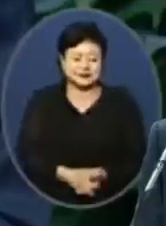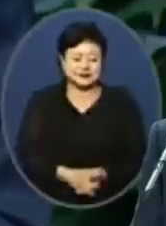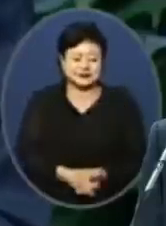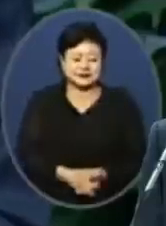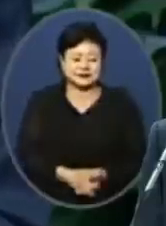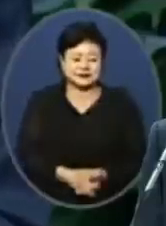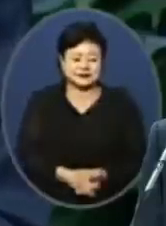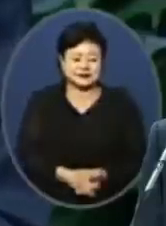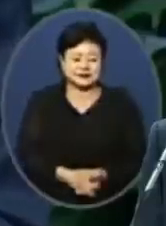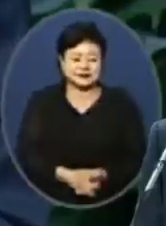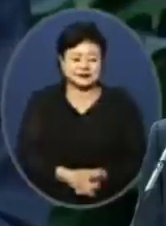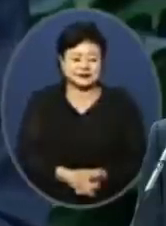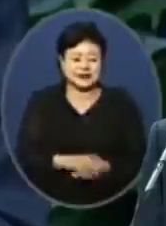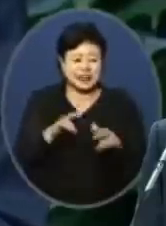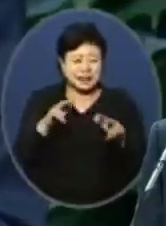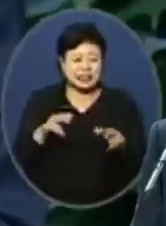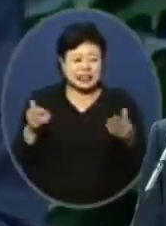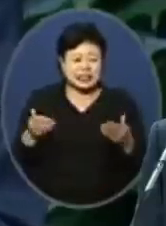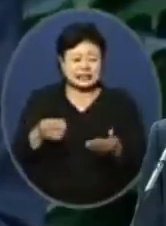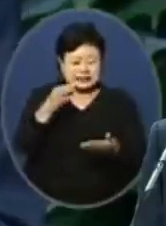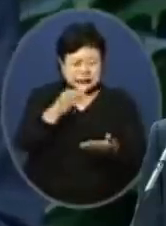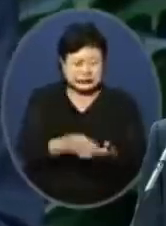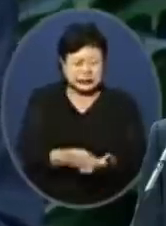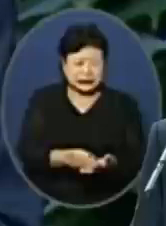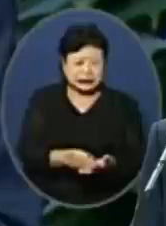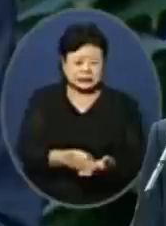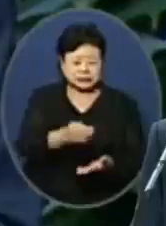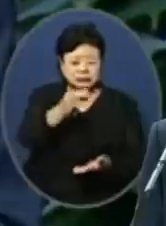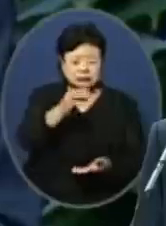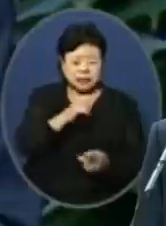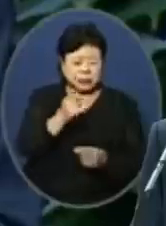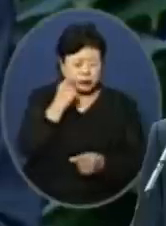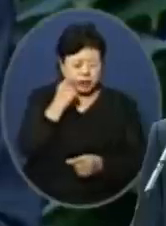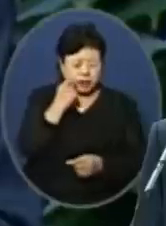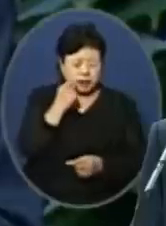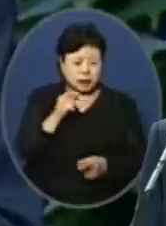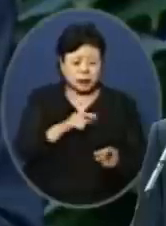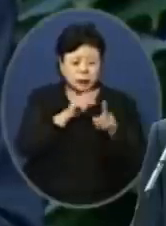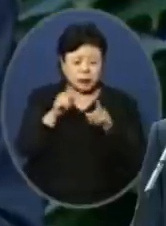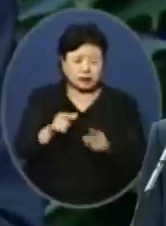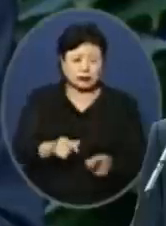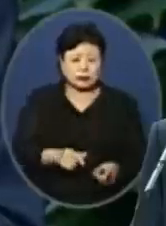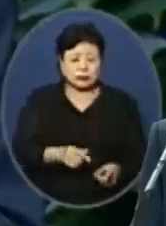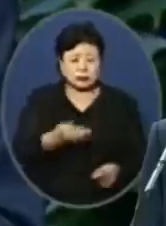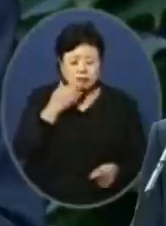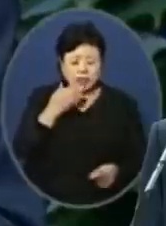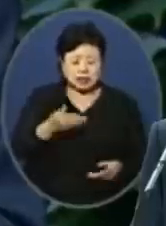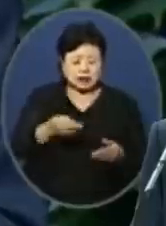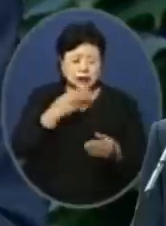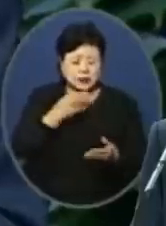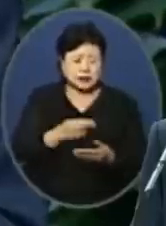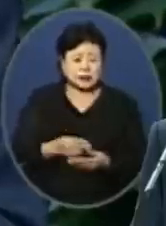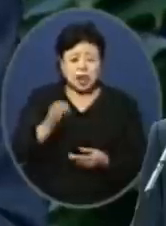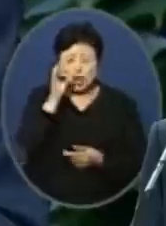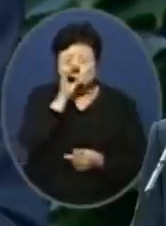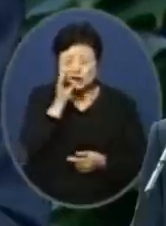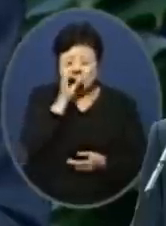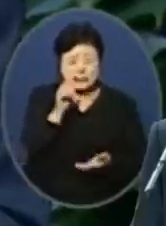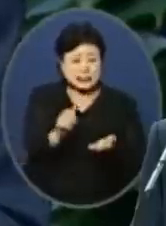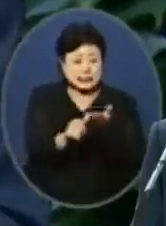그런데 직업이 천하다 좋다 말할 수가 없어요. 먹고 살 수가 없으니까 그래서 돼지 치는 곳에